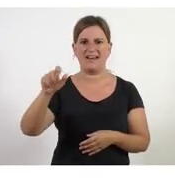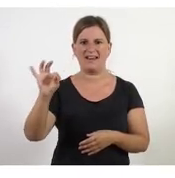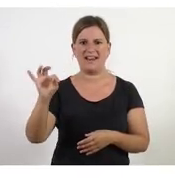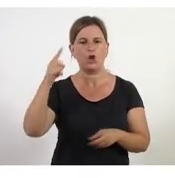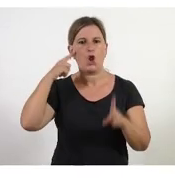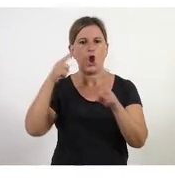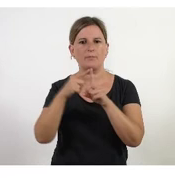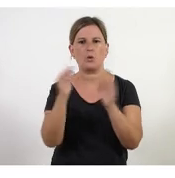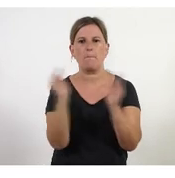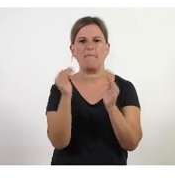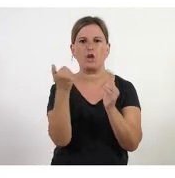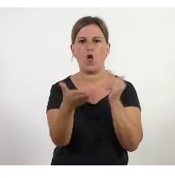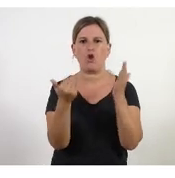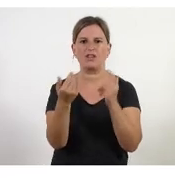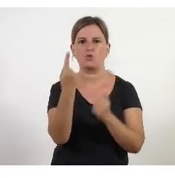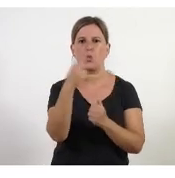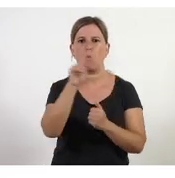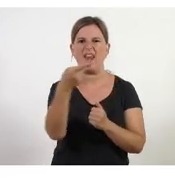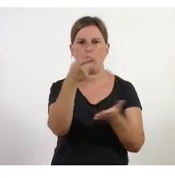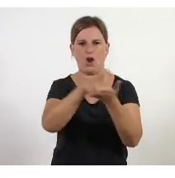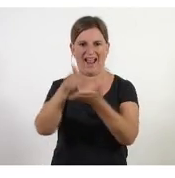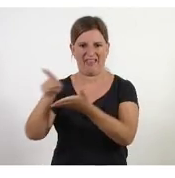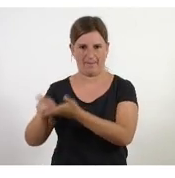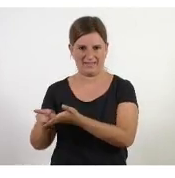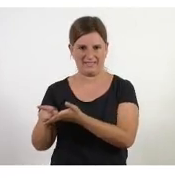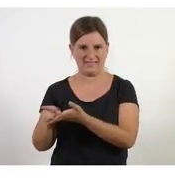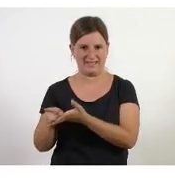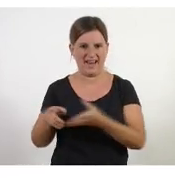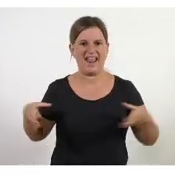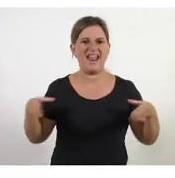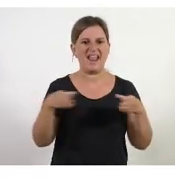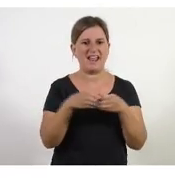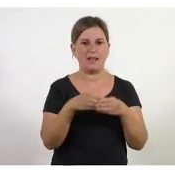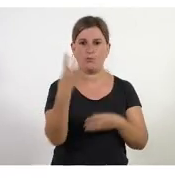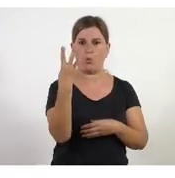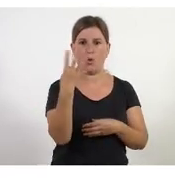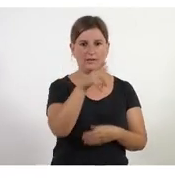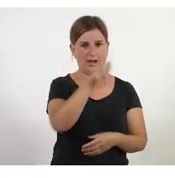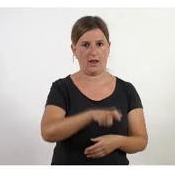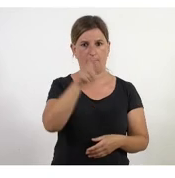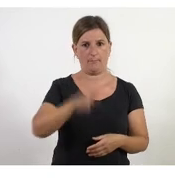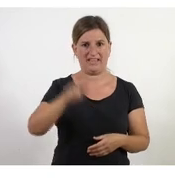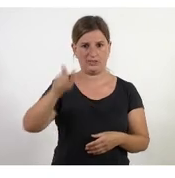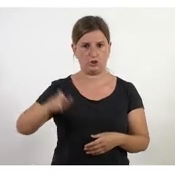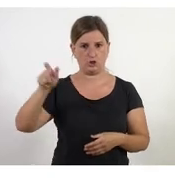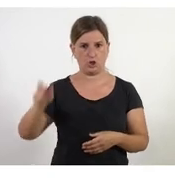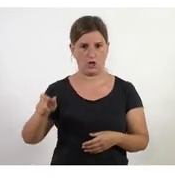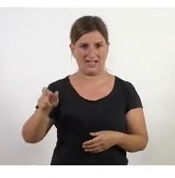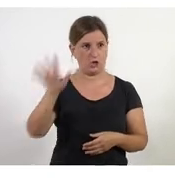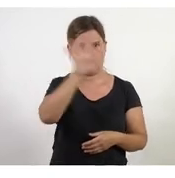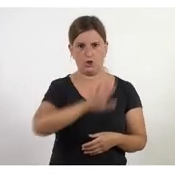més. Doncs l'equip de Teaming són 4 persones a